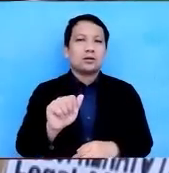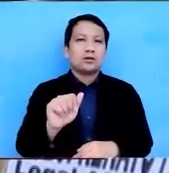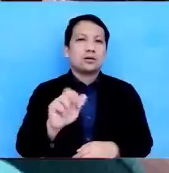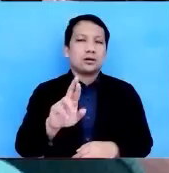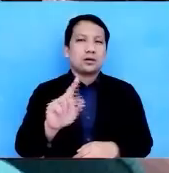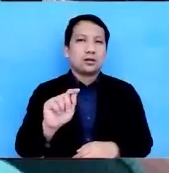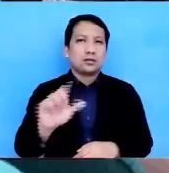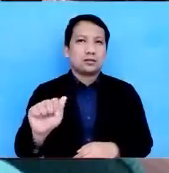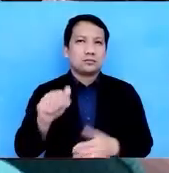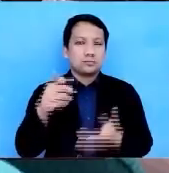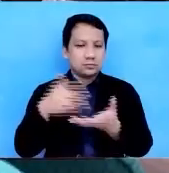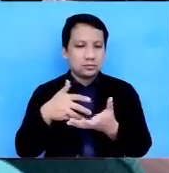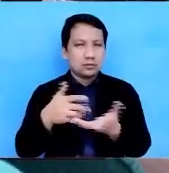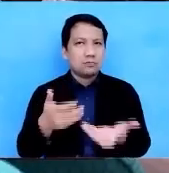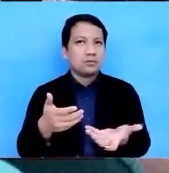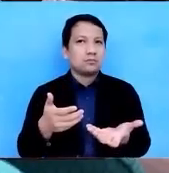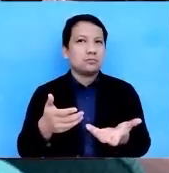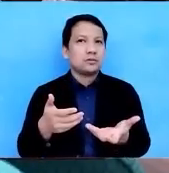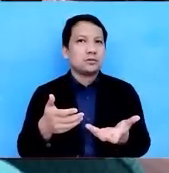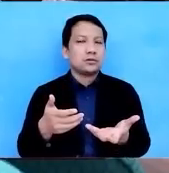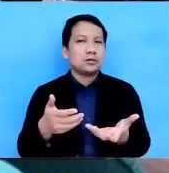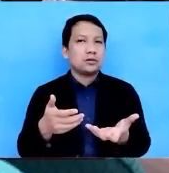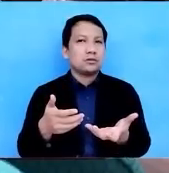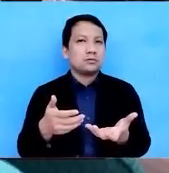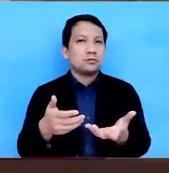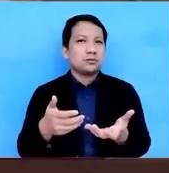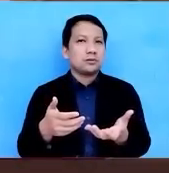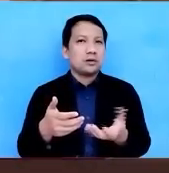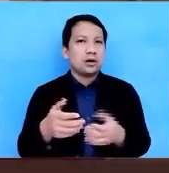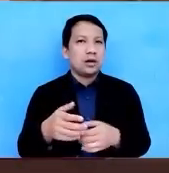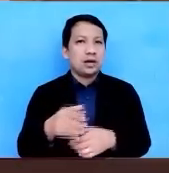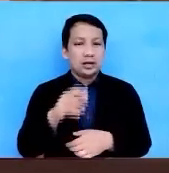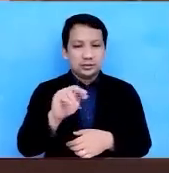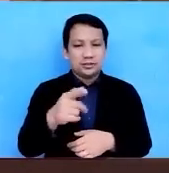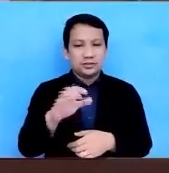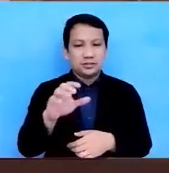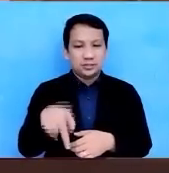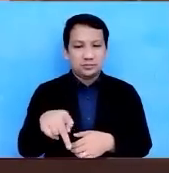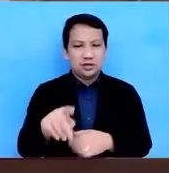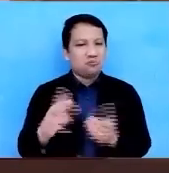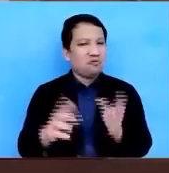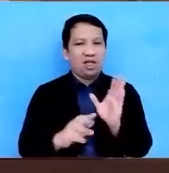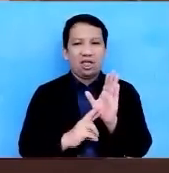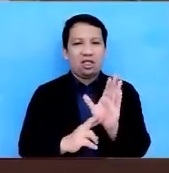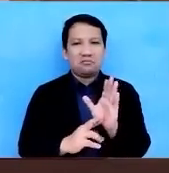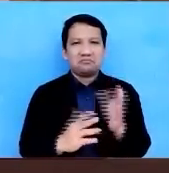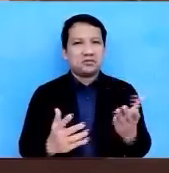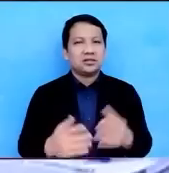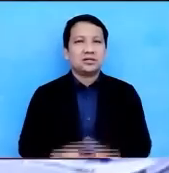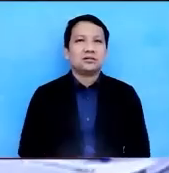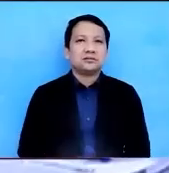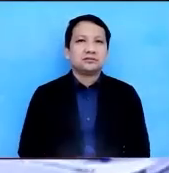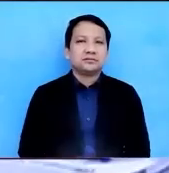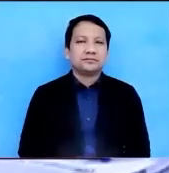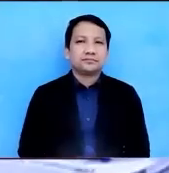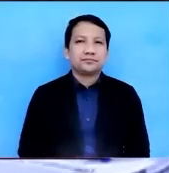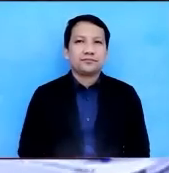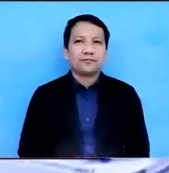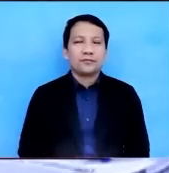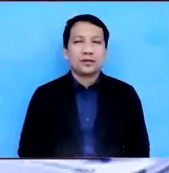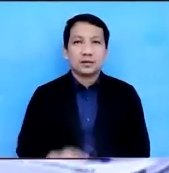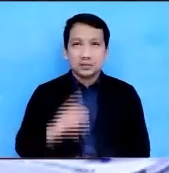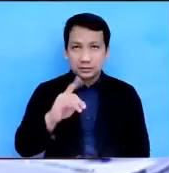to. Walang kinatawan ng NGCP sa naturang pagdinig at sinisika pa ng News 5 na kunin ang kanilang panig. Sabi naman ng